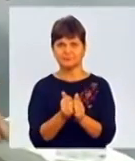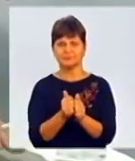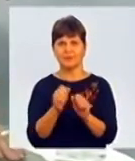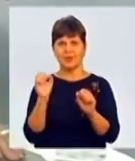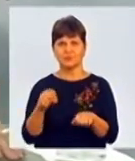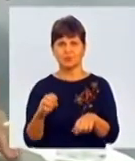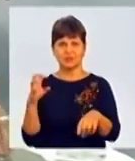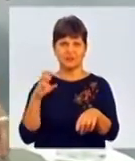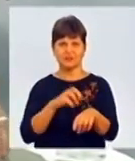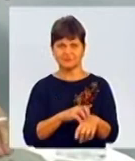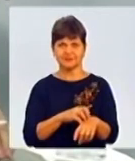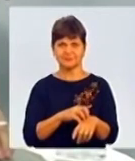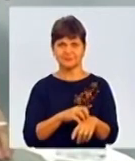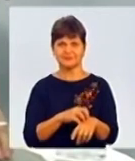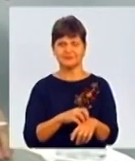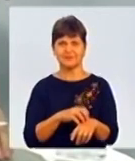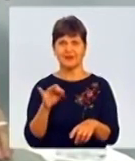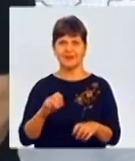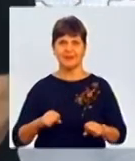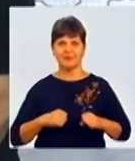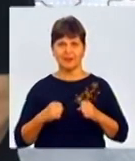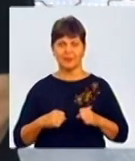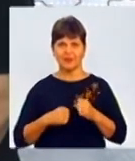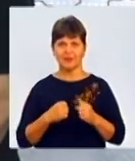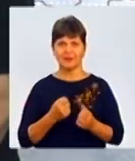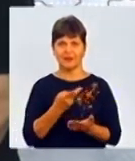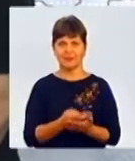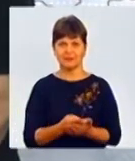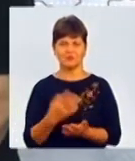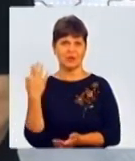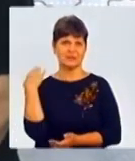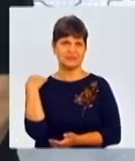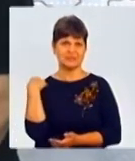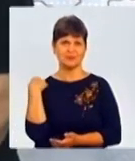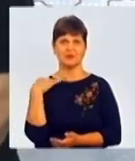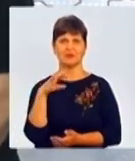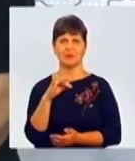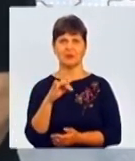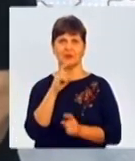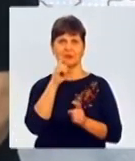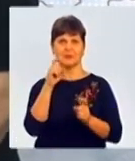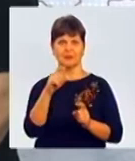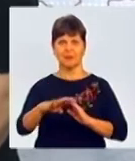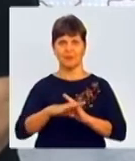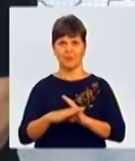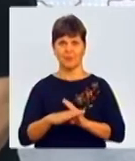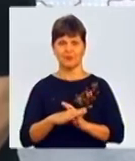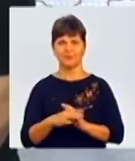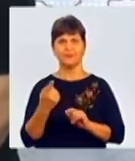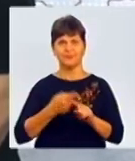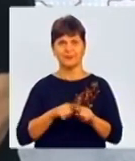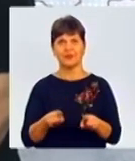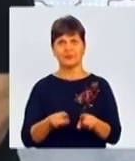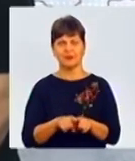може навіть так допомогти. І намагатися, лежачи на спині, намагатися кликати на допомогу. Це така от